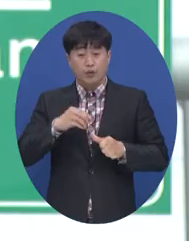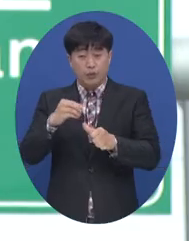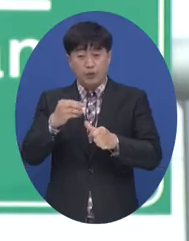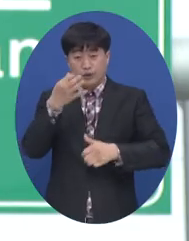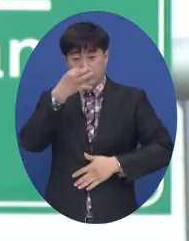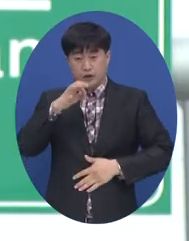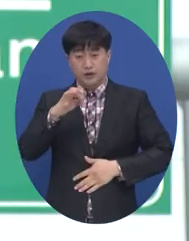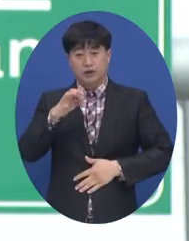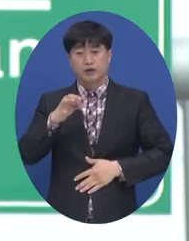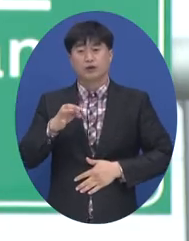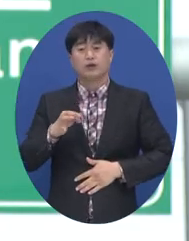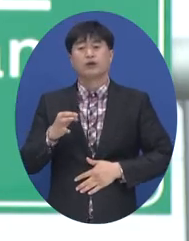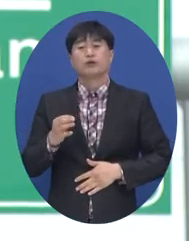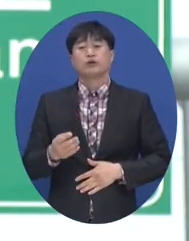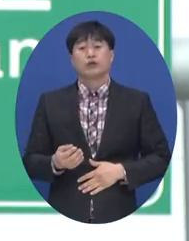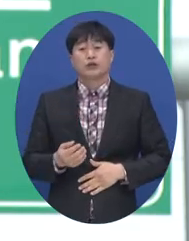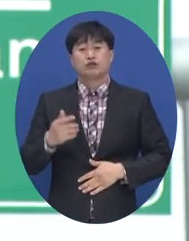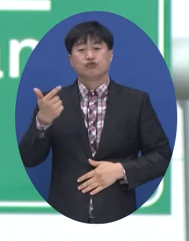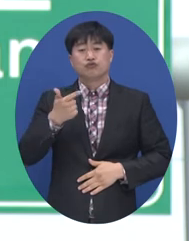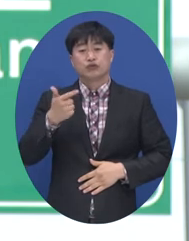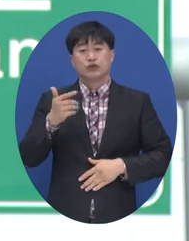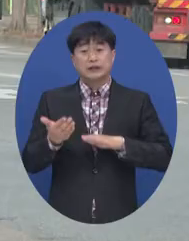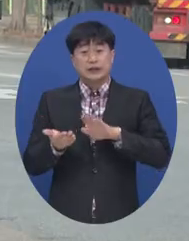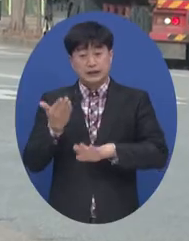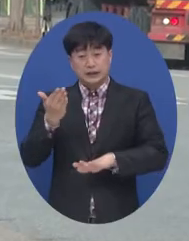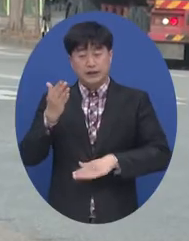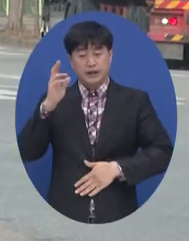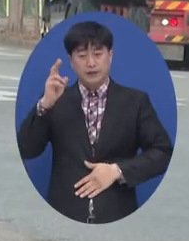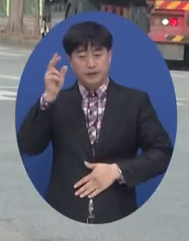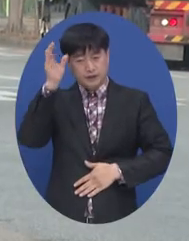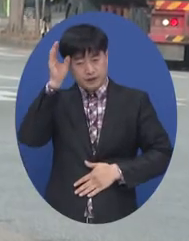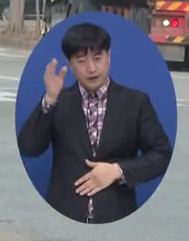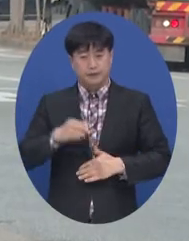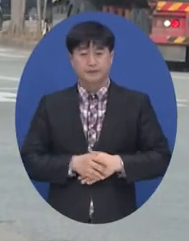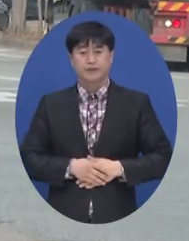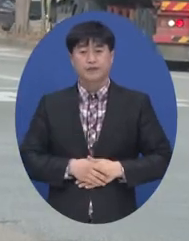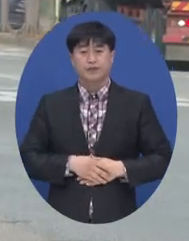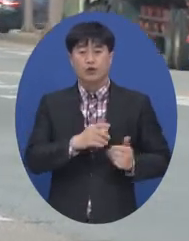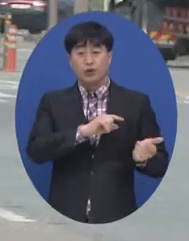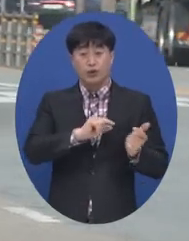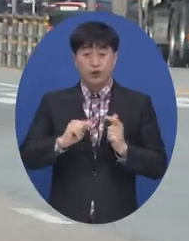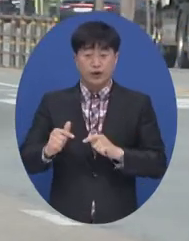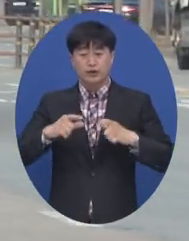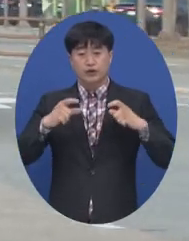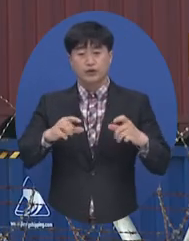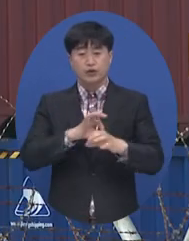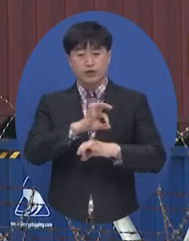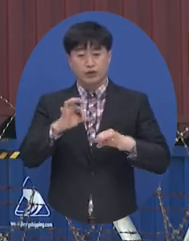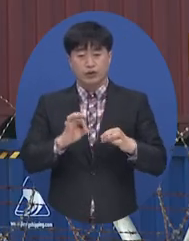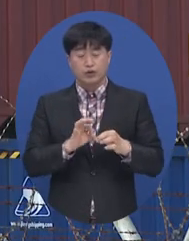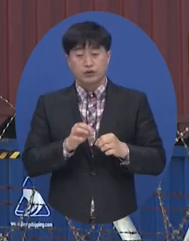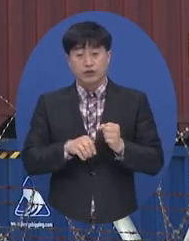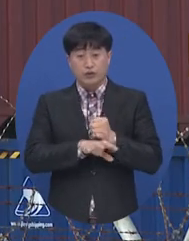고용 유발 효과만 최소 6천 명이 넘을 것으로 기대하고 있습니다. 여러모로 지역